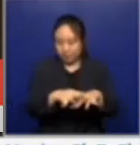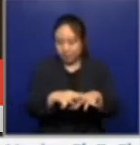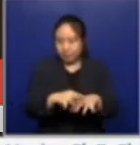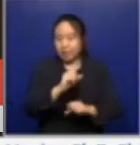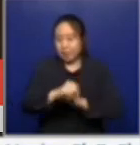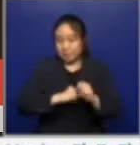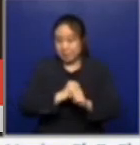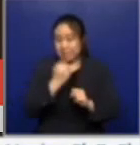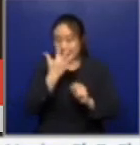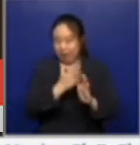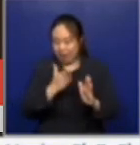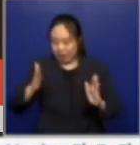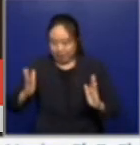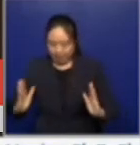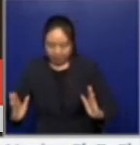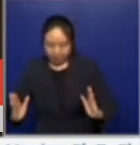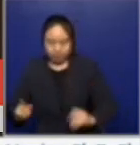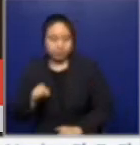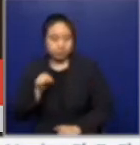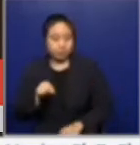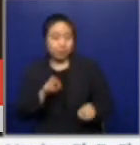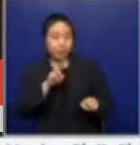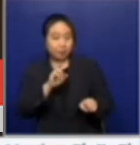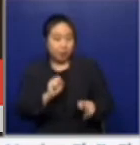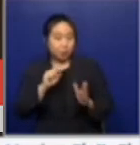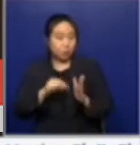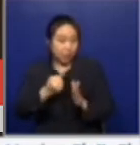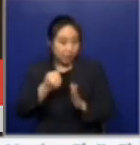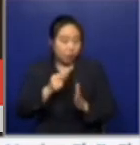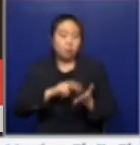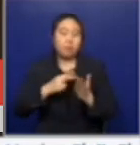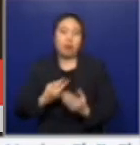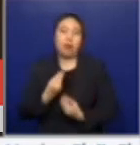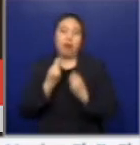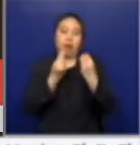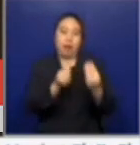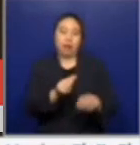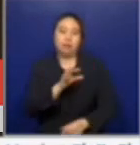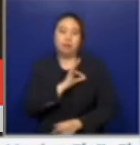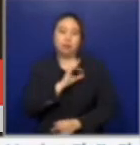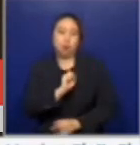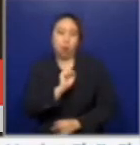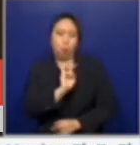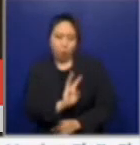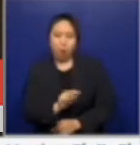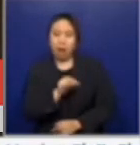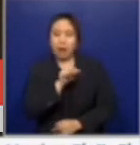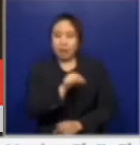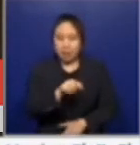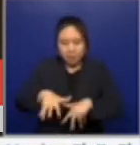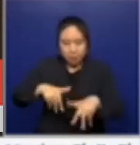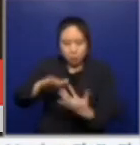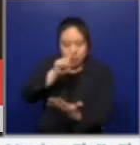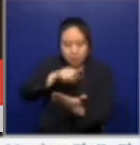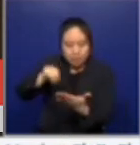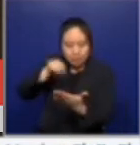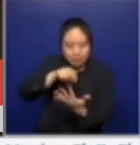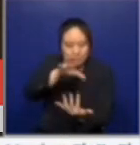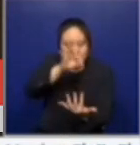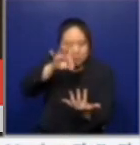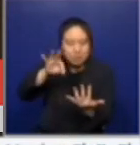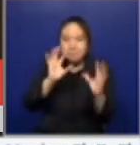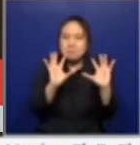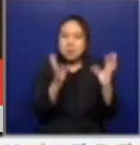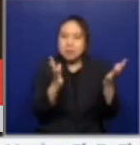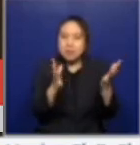าชุดแรกตามรัฐธรรมนูญนั้นเท่ากับให้สมาชิกวุฒิสภาซึ่งไม่ได้มาจากการเลือกตั้งของประชาชนมีสิท